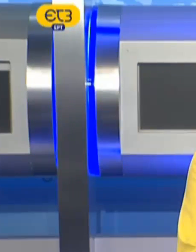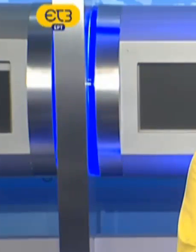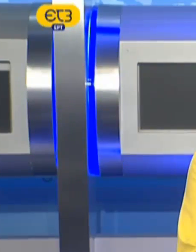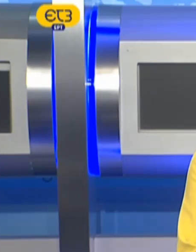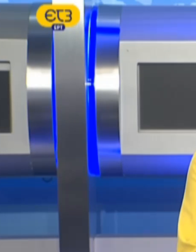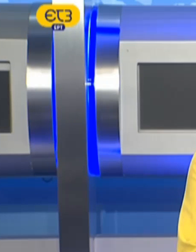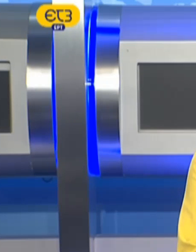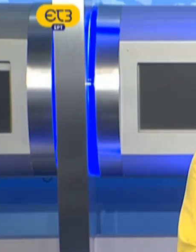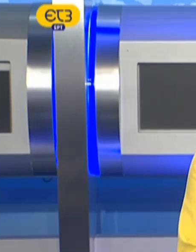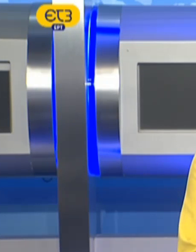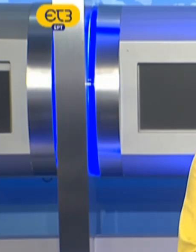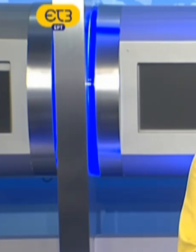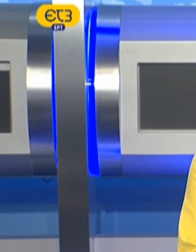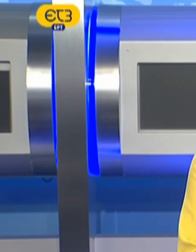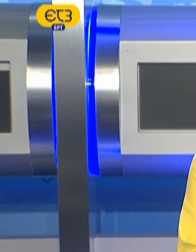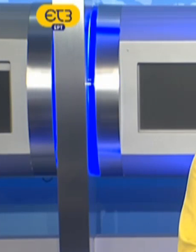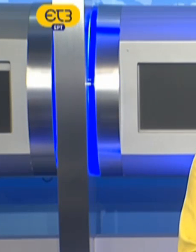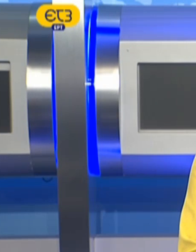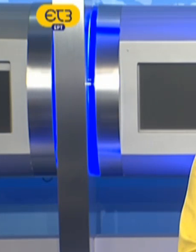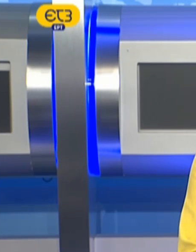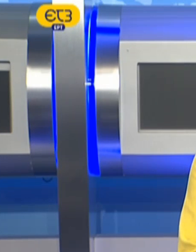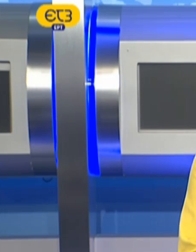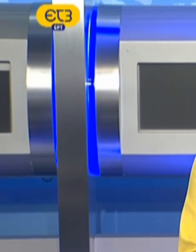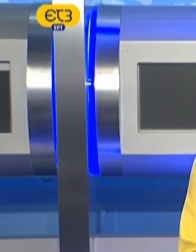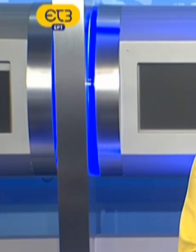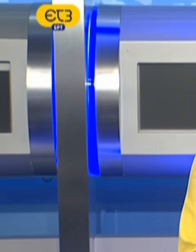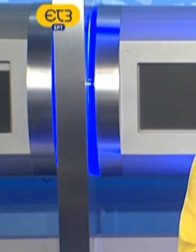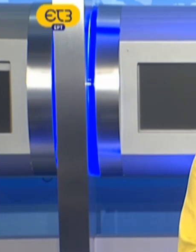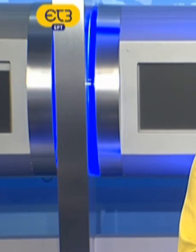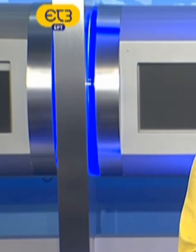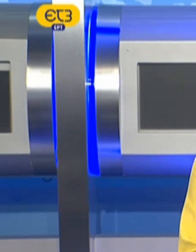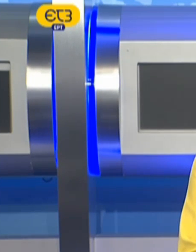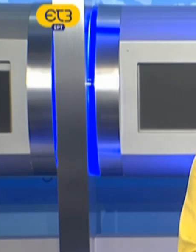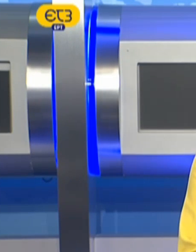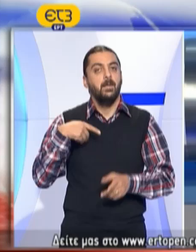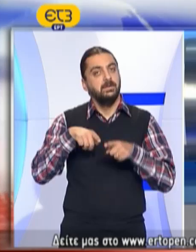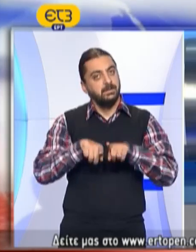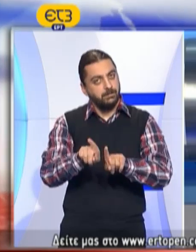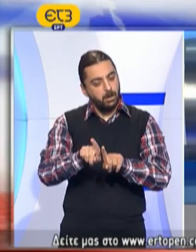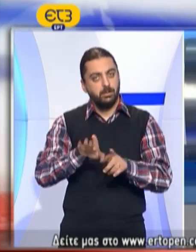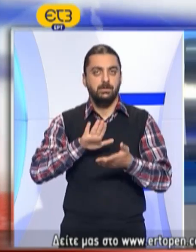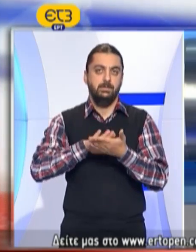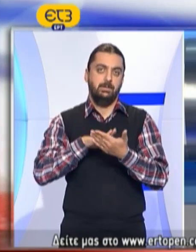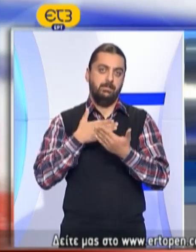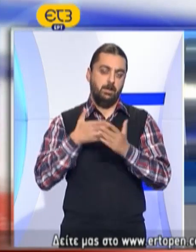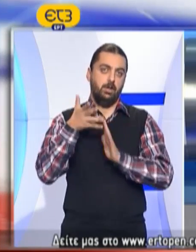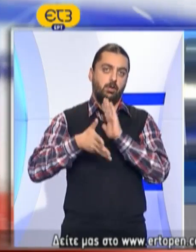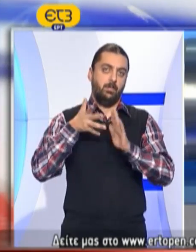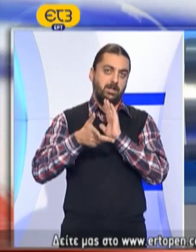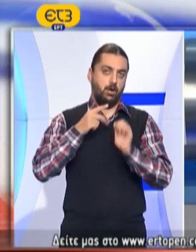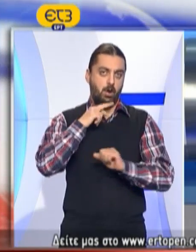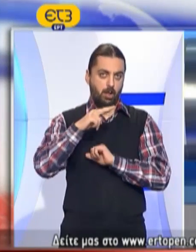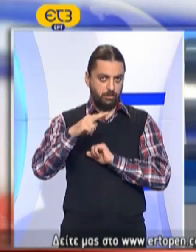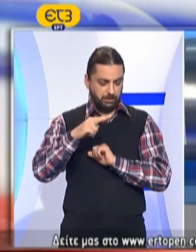Χαίρετε κυρίες και κύριοι, είναι το δελτίο των εργαζομένων της ΕΡΤΡΙΑ. Να καλωσορίσουμε στο στούντιο τον Θοδωρή Μάρτζο για να μας πει τις ειδήσεις στη